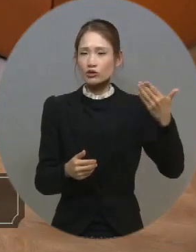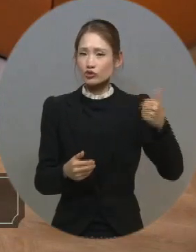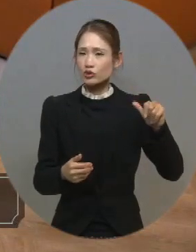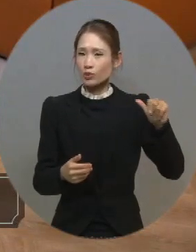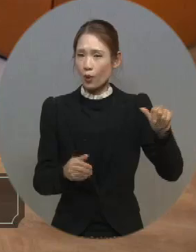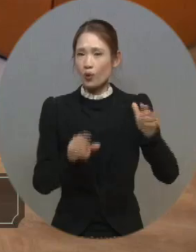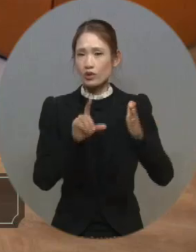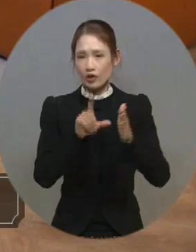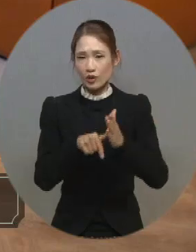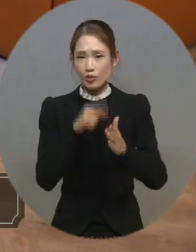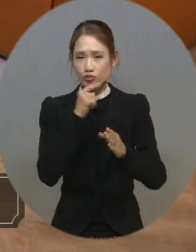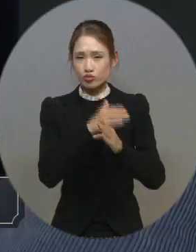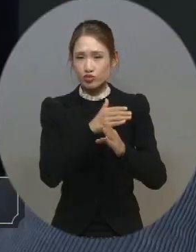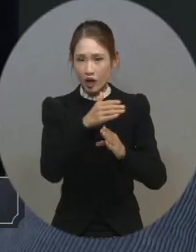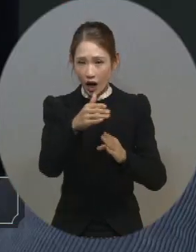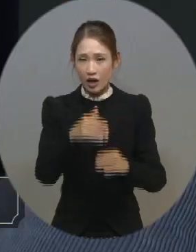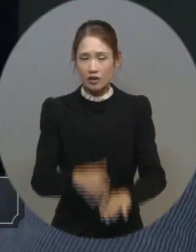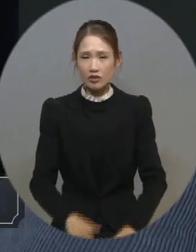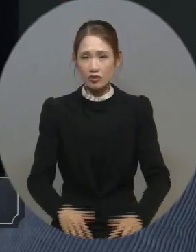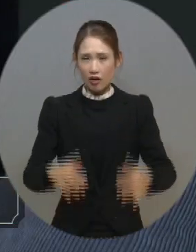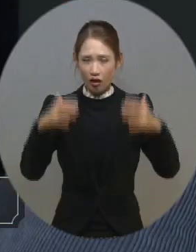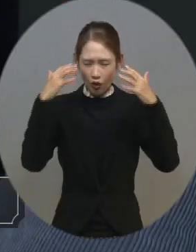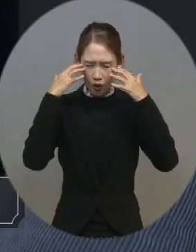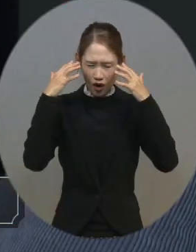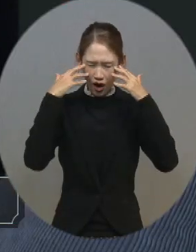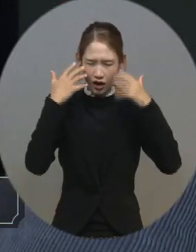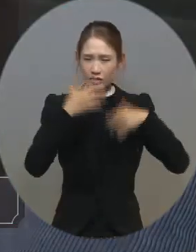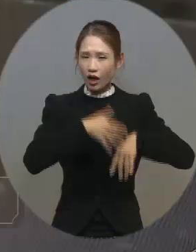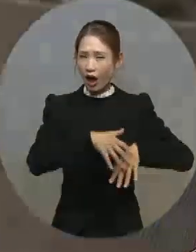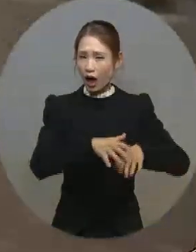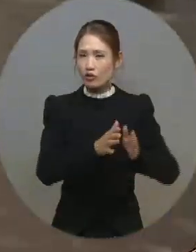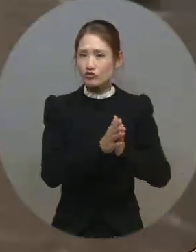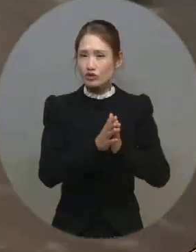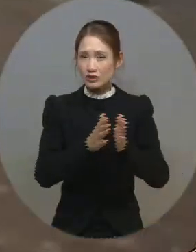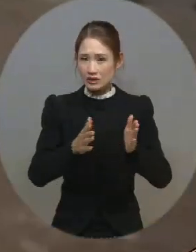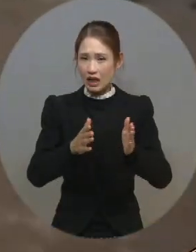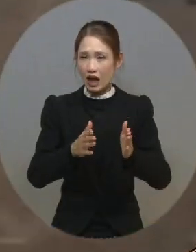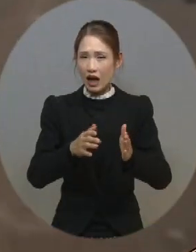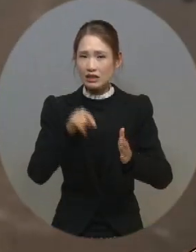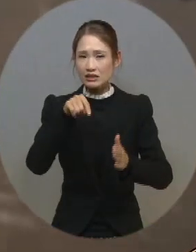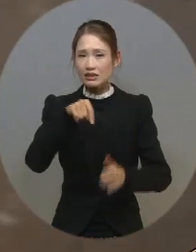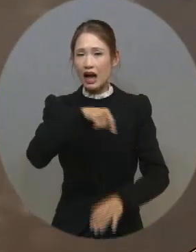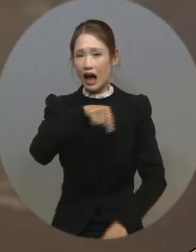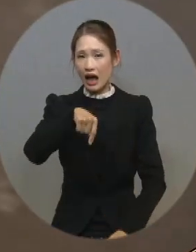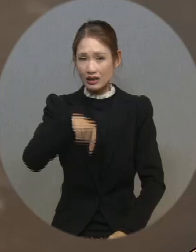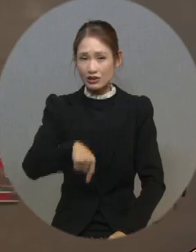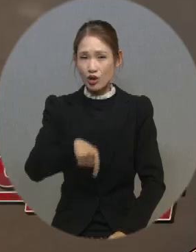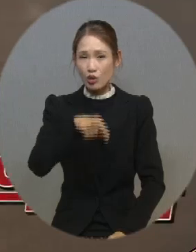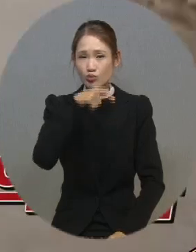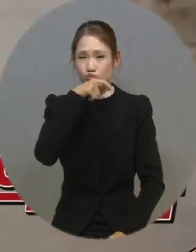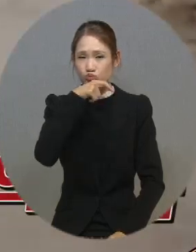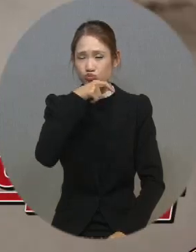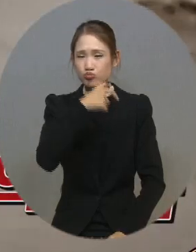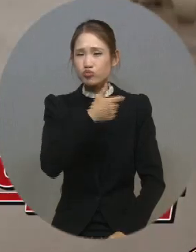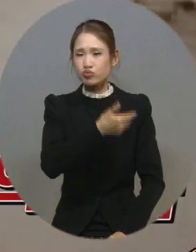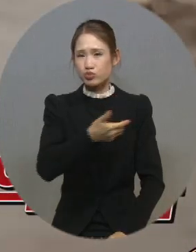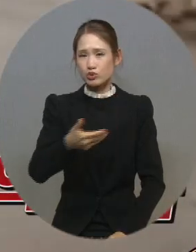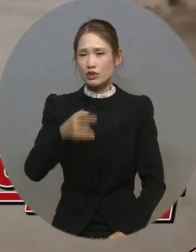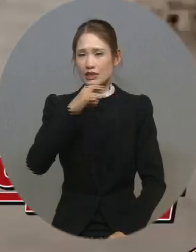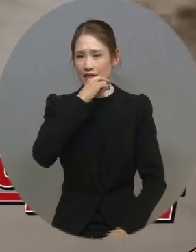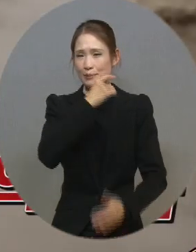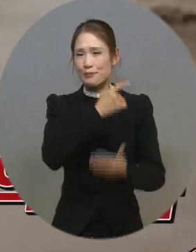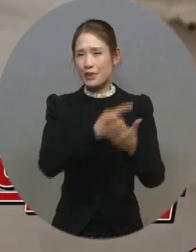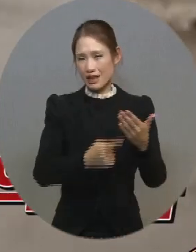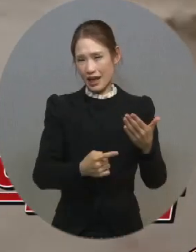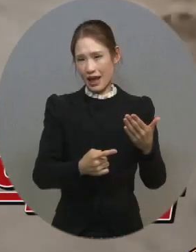네. 북한이 이제 고난의 행군이 시작됐고 거기서는 큰 물 피해라 그래요, 홍수. 그 큰 물